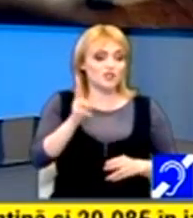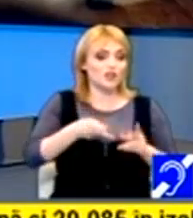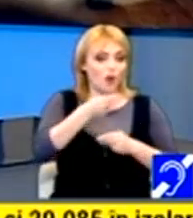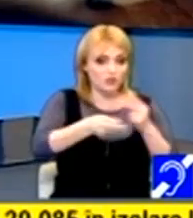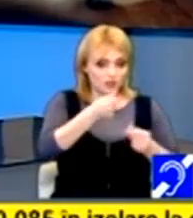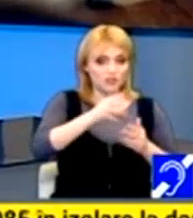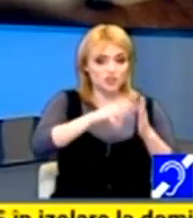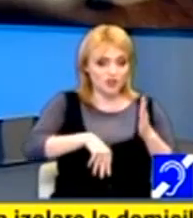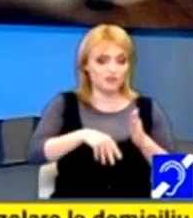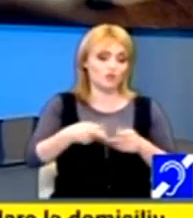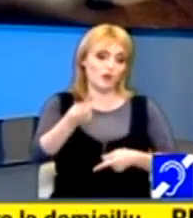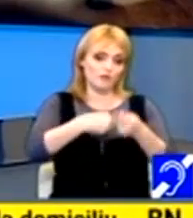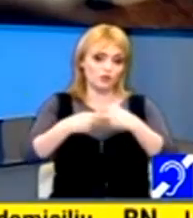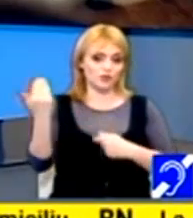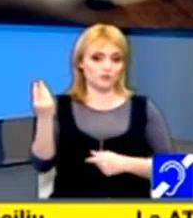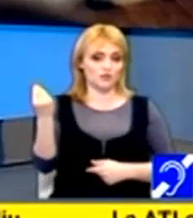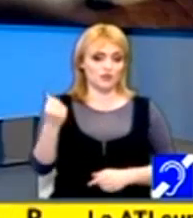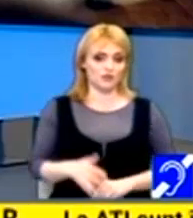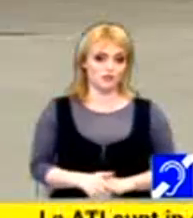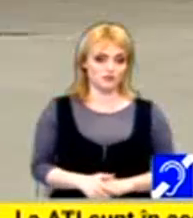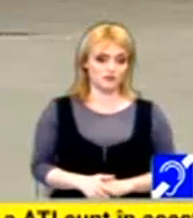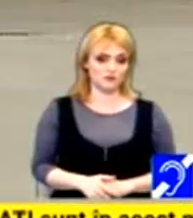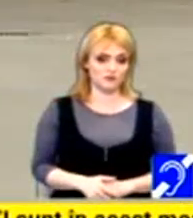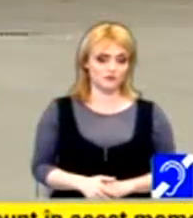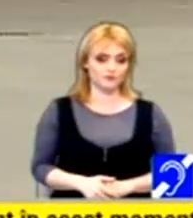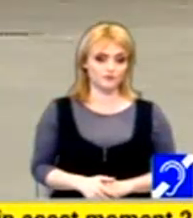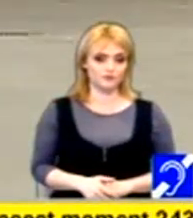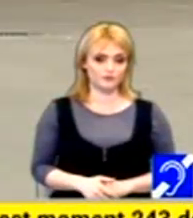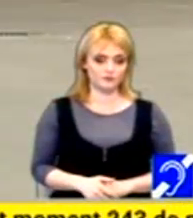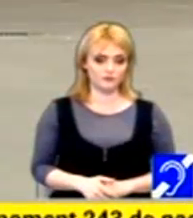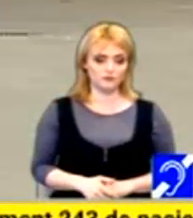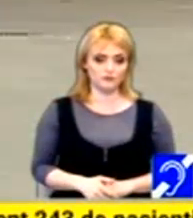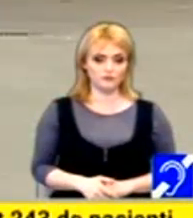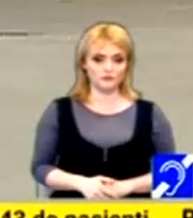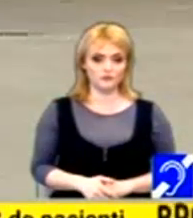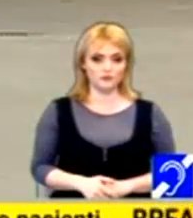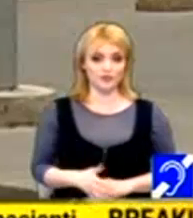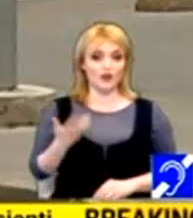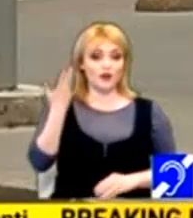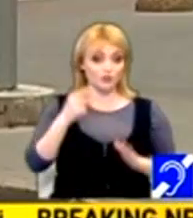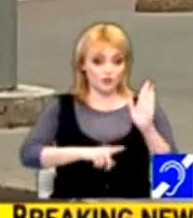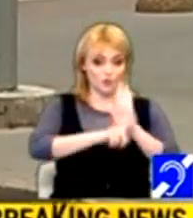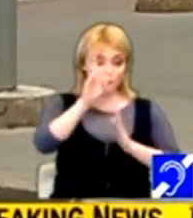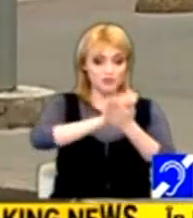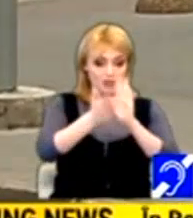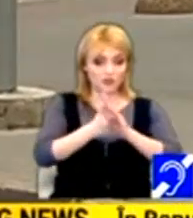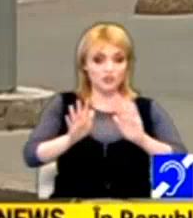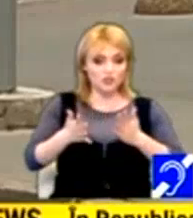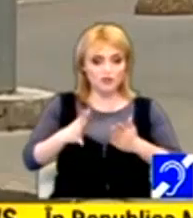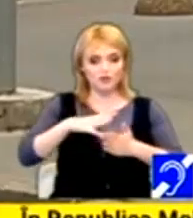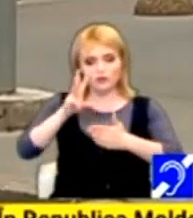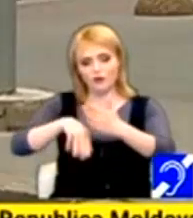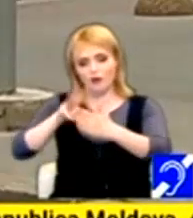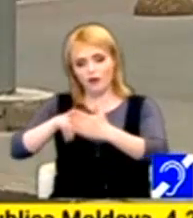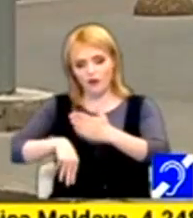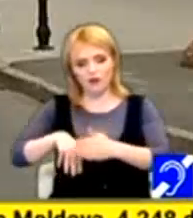amenzile să-și primească banii înapoi. De când s-a declarat starea de urgență, au fost